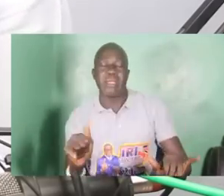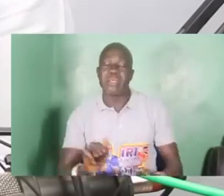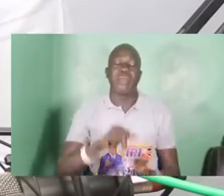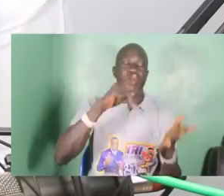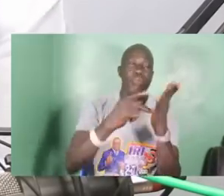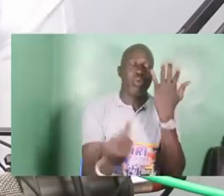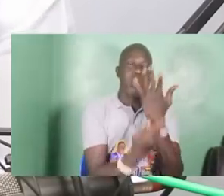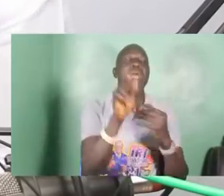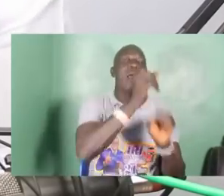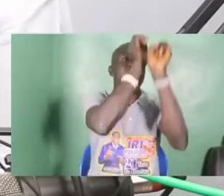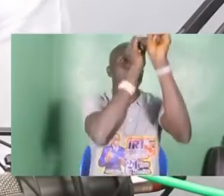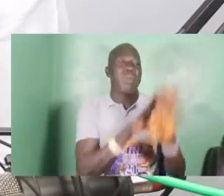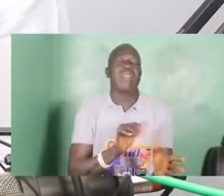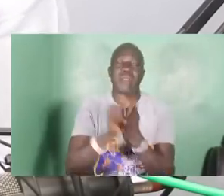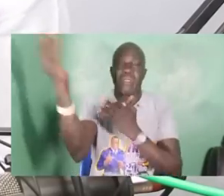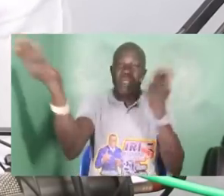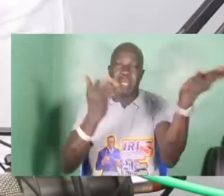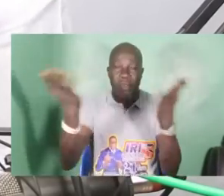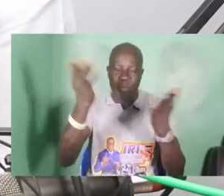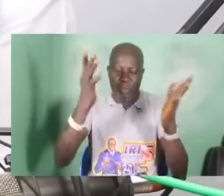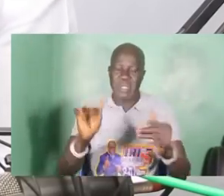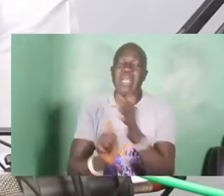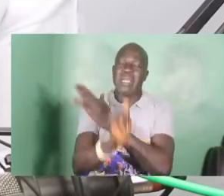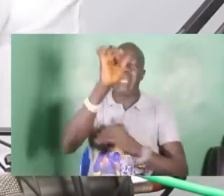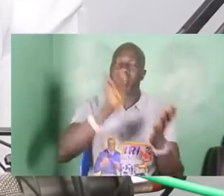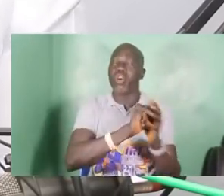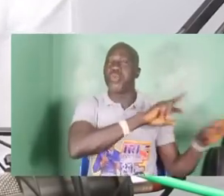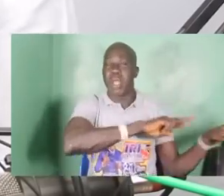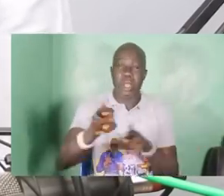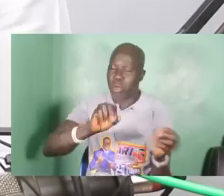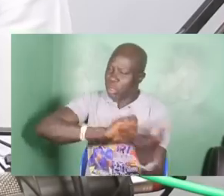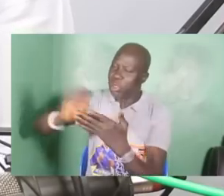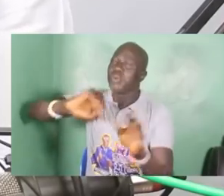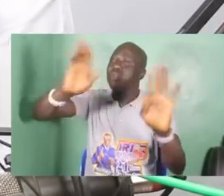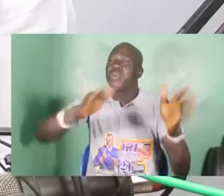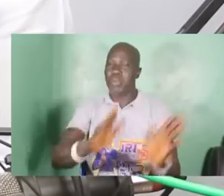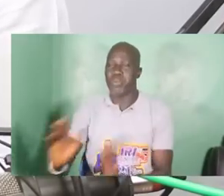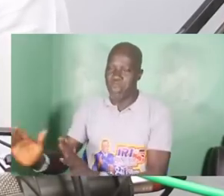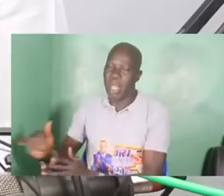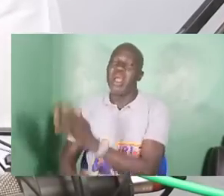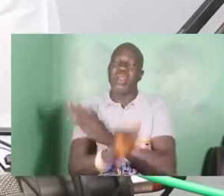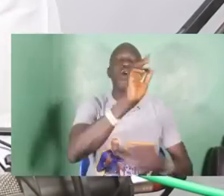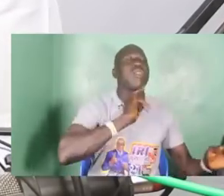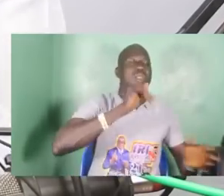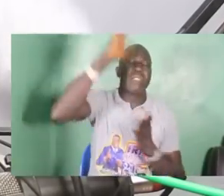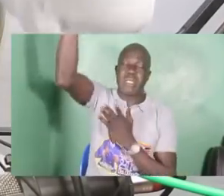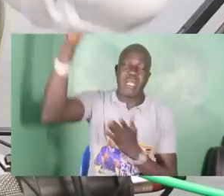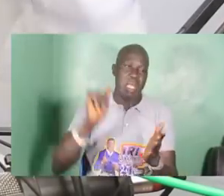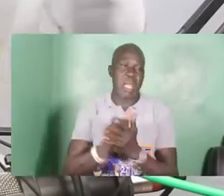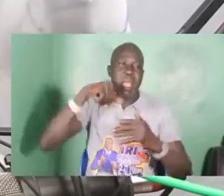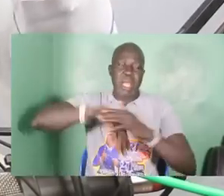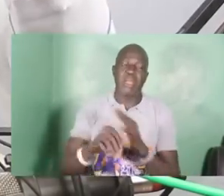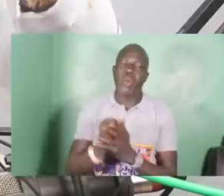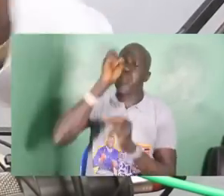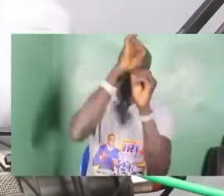Ìbùkún ìsìnkú. A blessing service. Ìbùkún ìsìnkú. That God already assigned. Tí Ọlọ́run ti ṣètò sílẹ̀. God himself is there. Ọlọ́run fúnra rẹ̀ wà